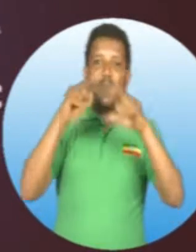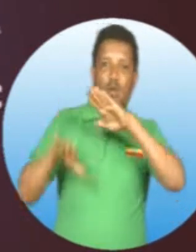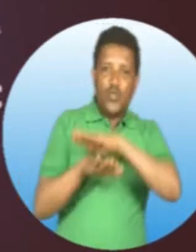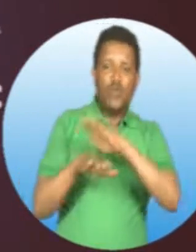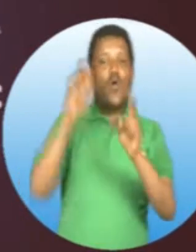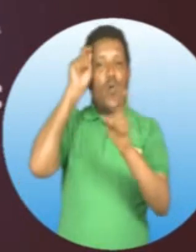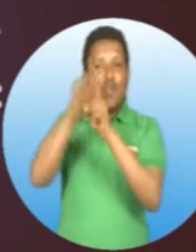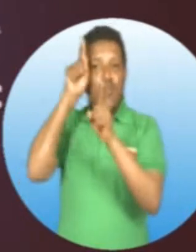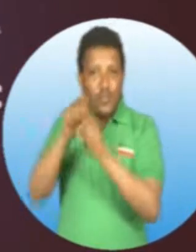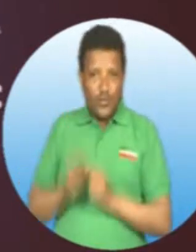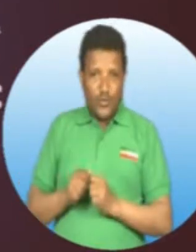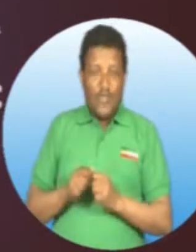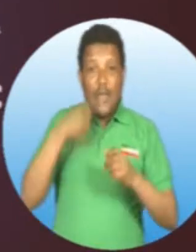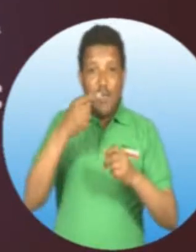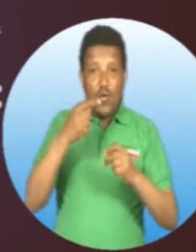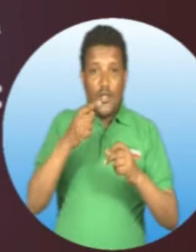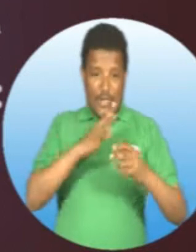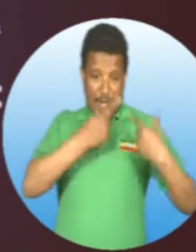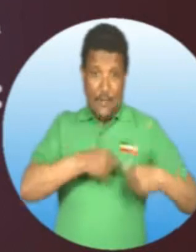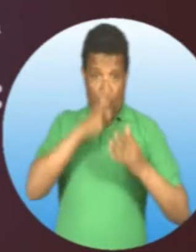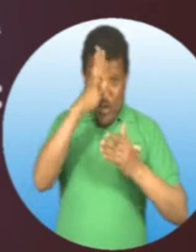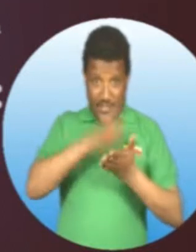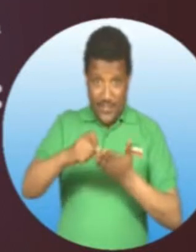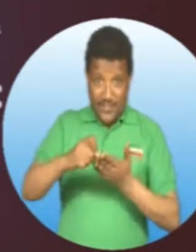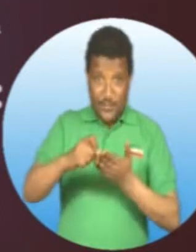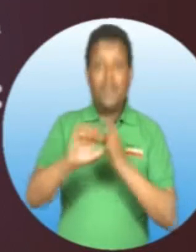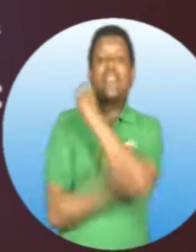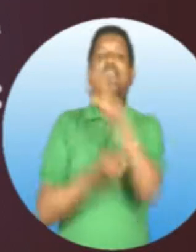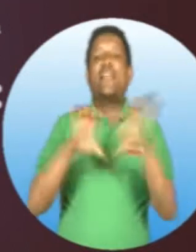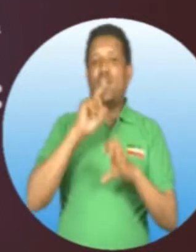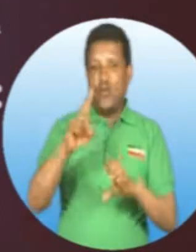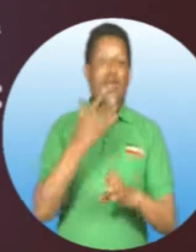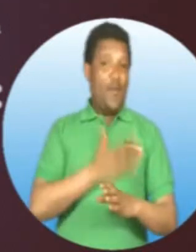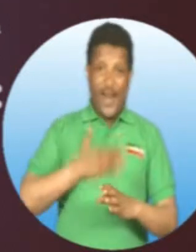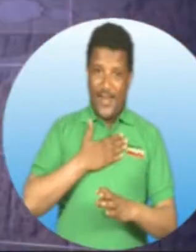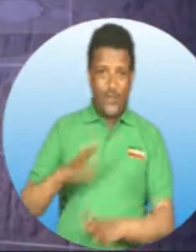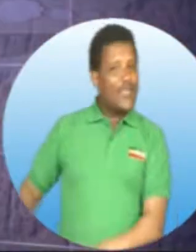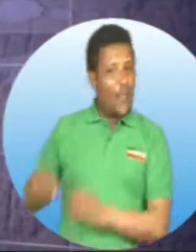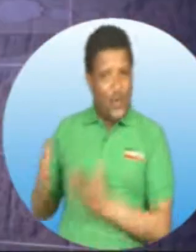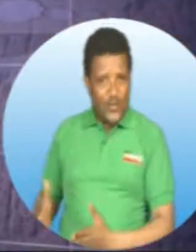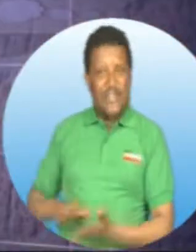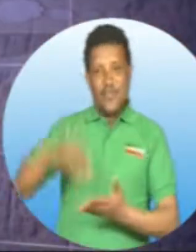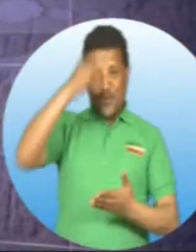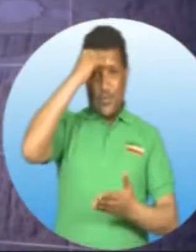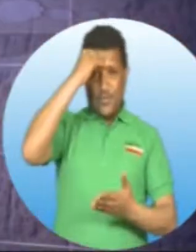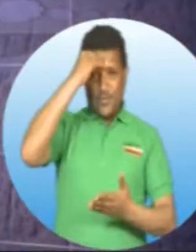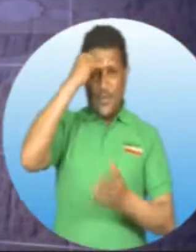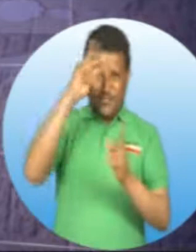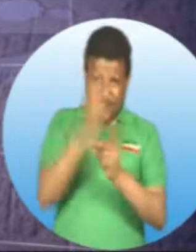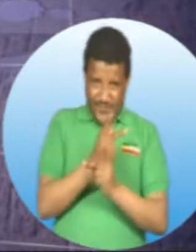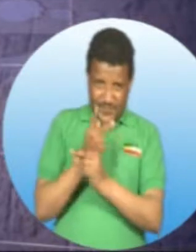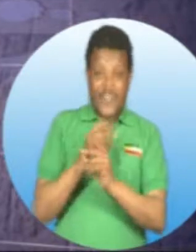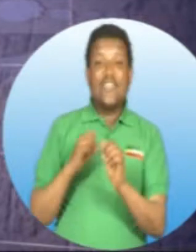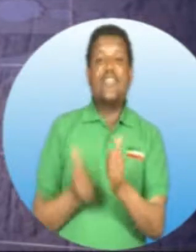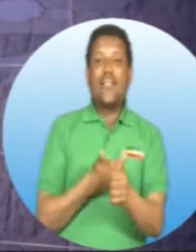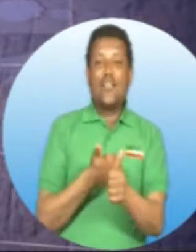መረዳት በሚለው ስር ወንድማማቾቹ የሚለውን ልብወለድ መሰረት ያደረገ ነው። አዋካችሁ ተማሪዎች